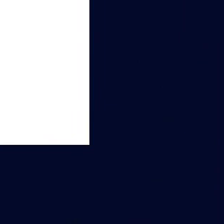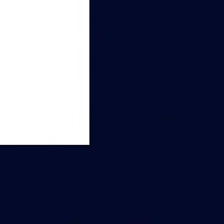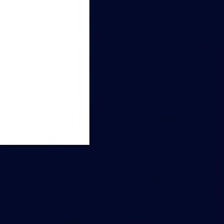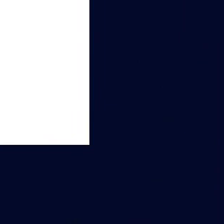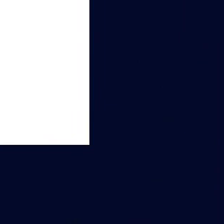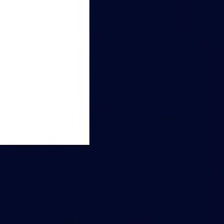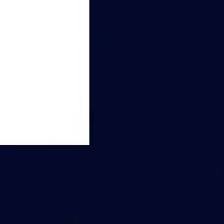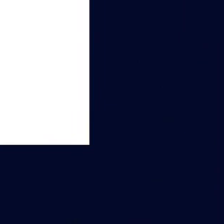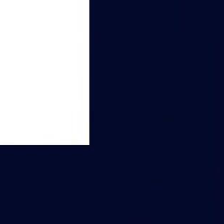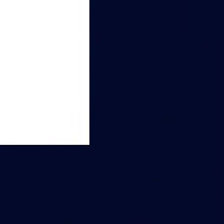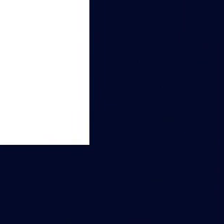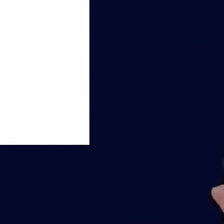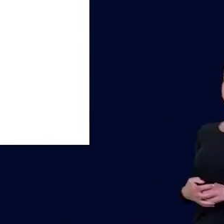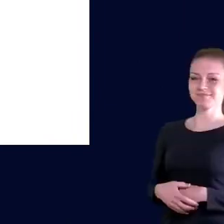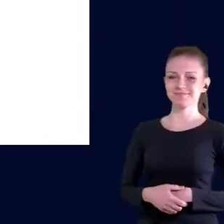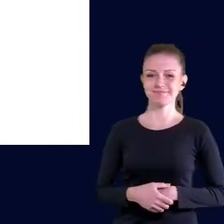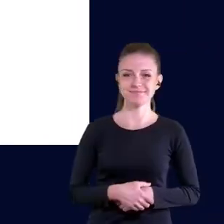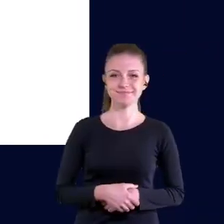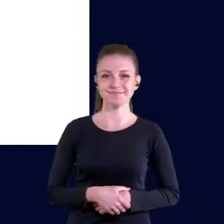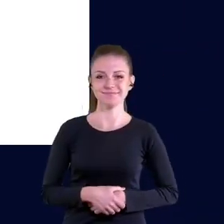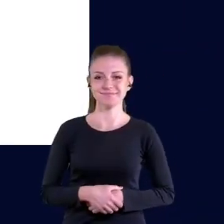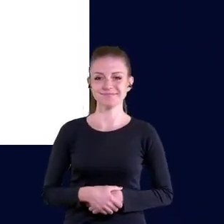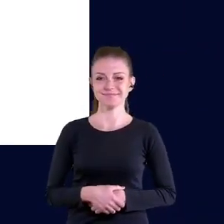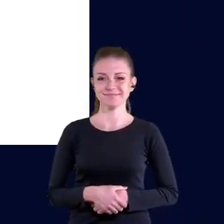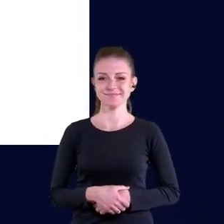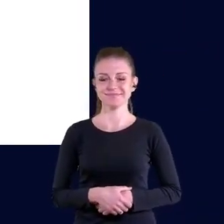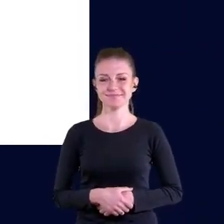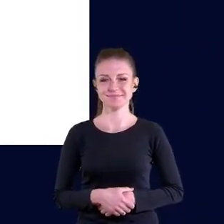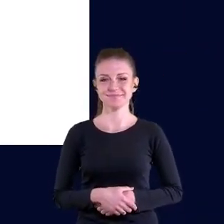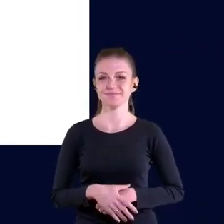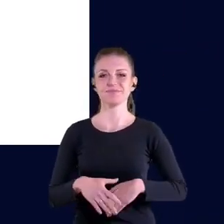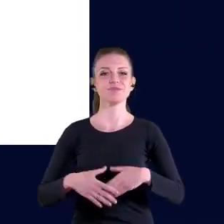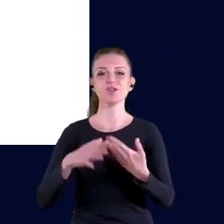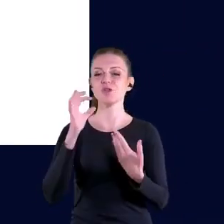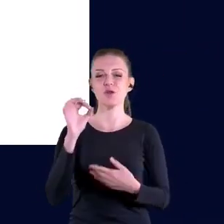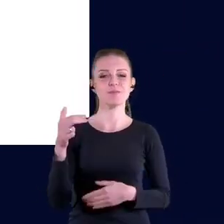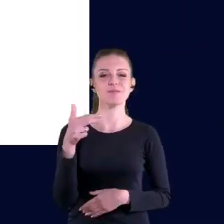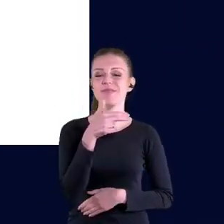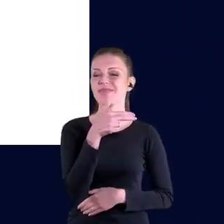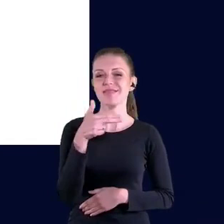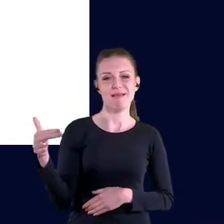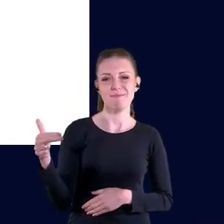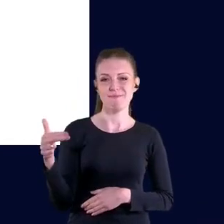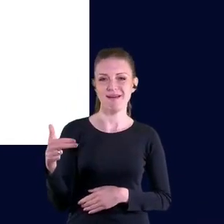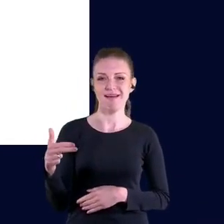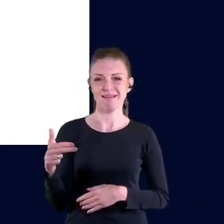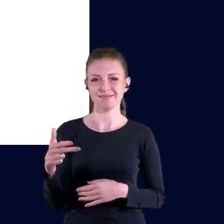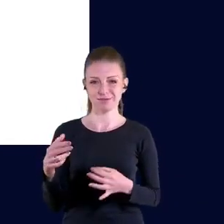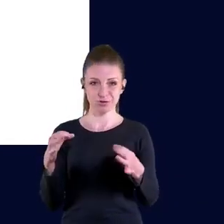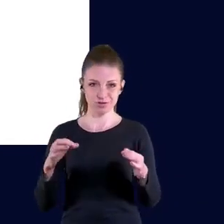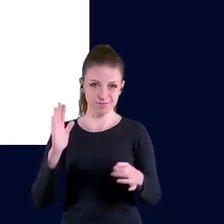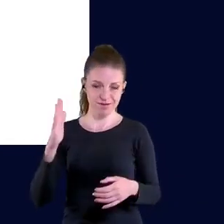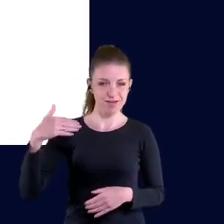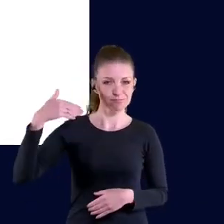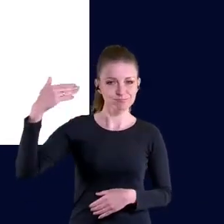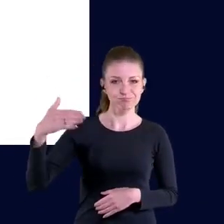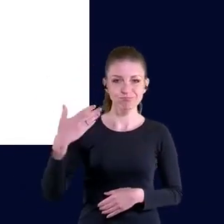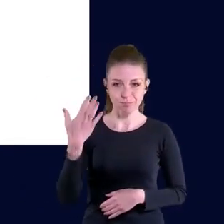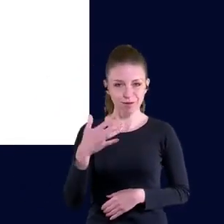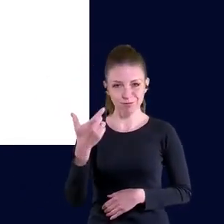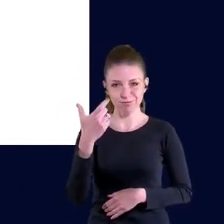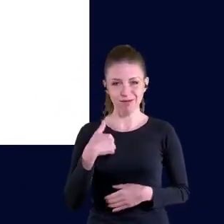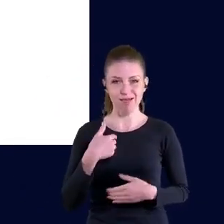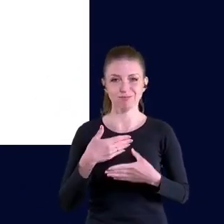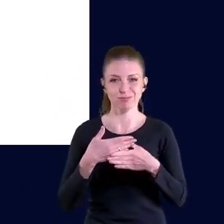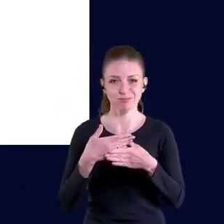Cześć dzień dobry Dzień dobry państwu tematem naszym wystąpienia na które za które też bardzo dziękuję